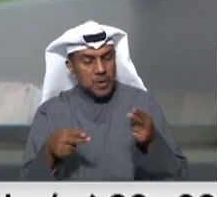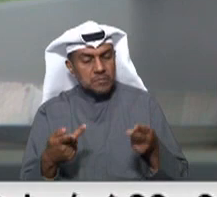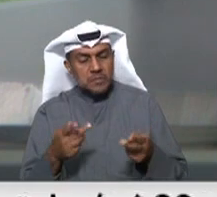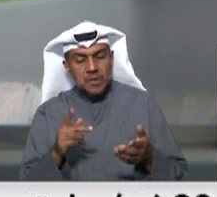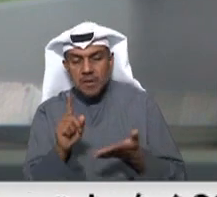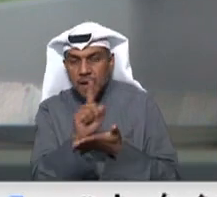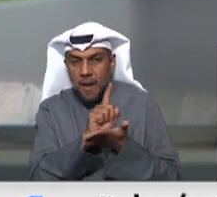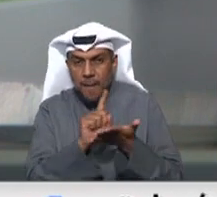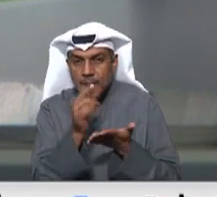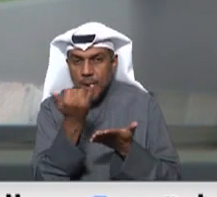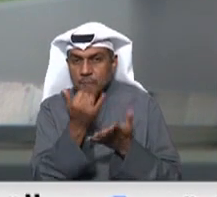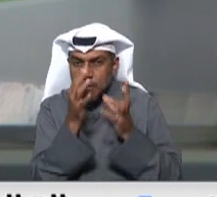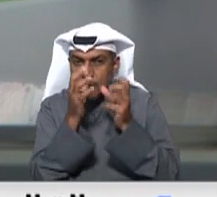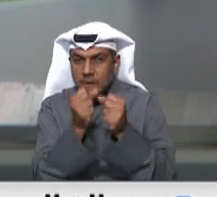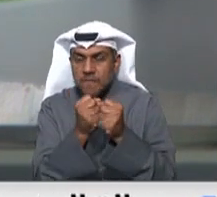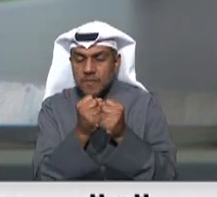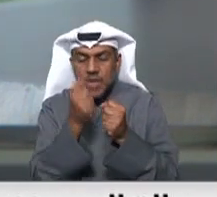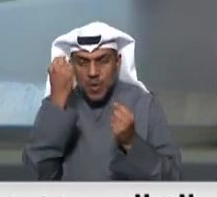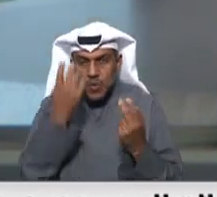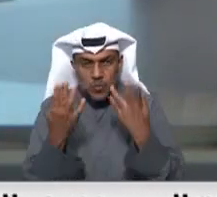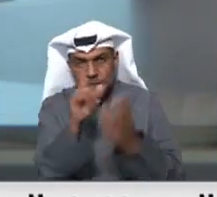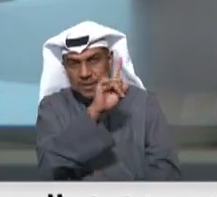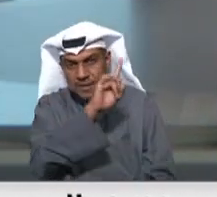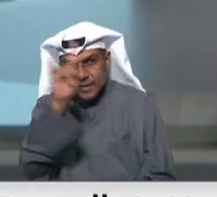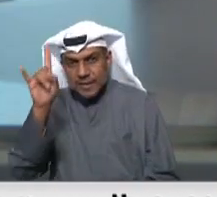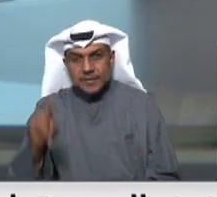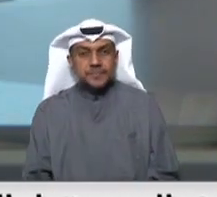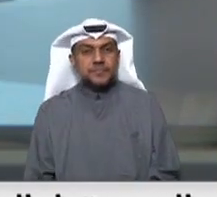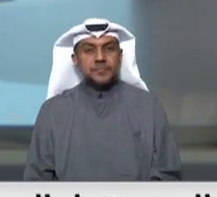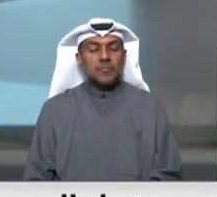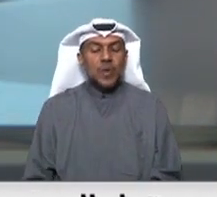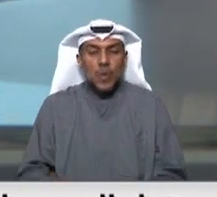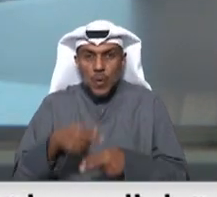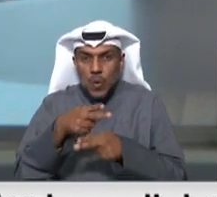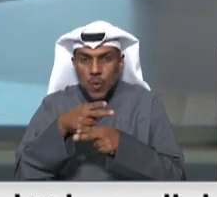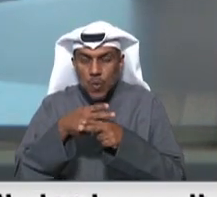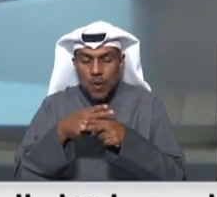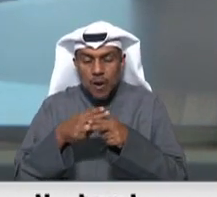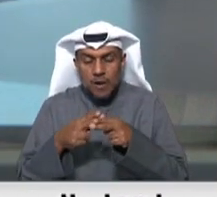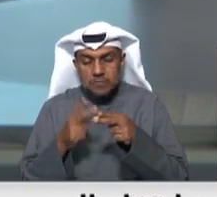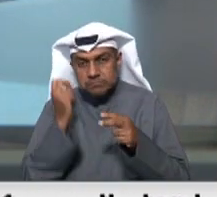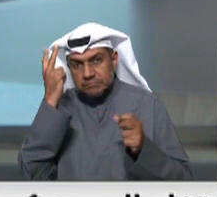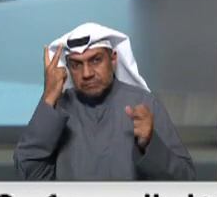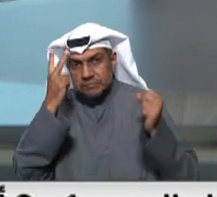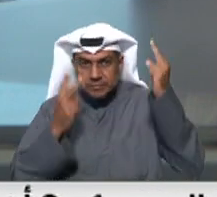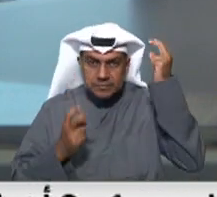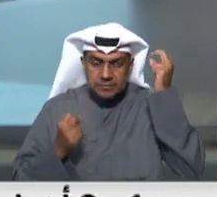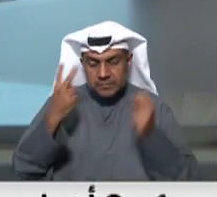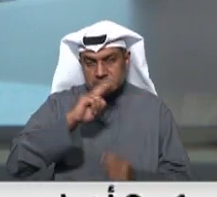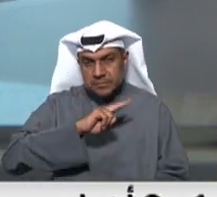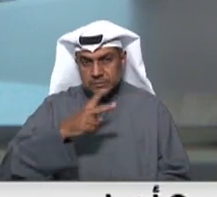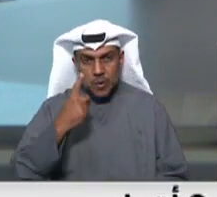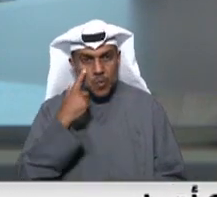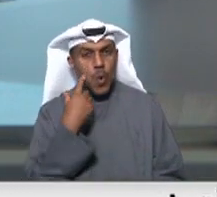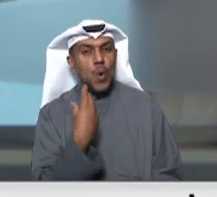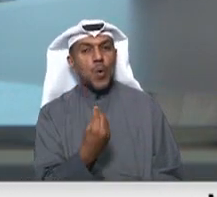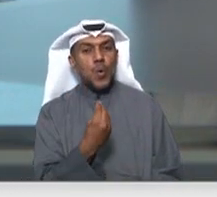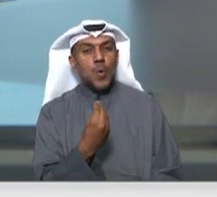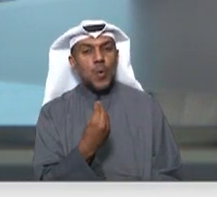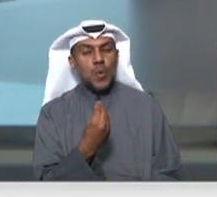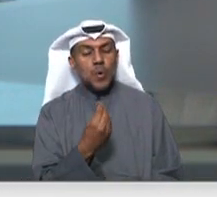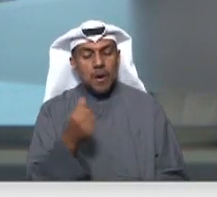والحفاظ على البيئه نعم وحظي جناح الكويت في اكسبو الدوحه للبستنه تحت عنوان نحو الاستدامه